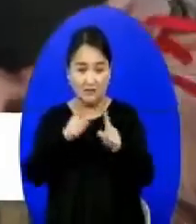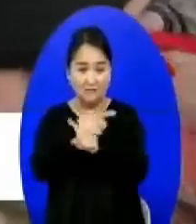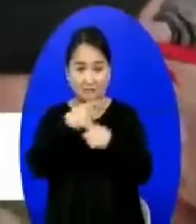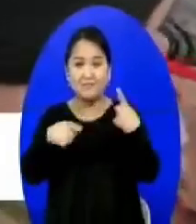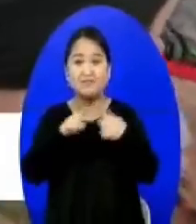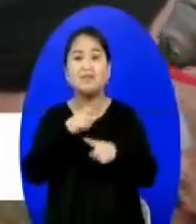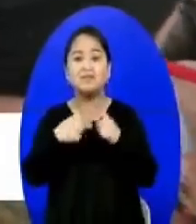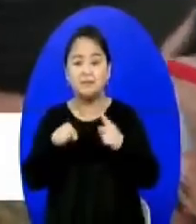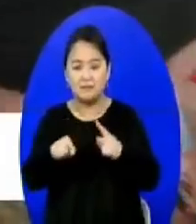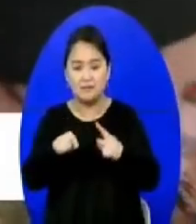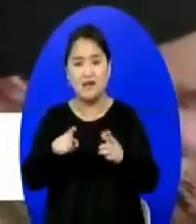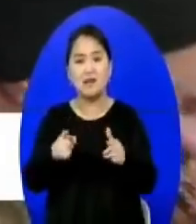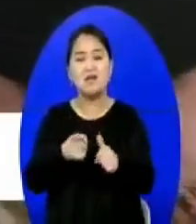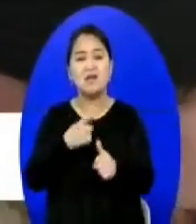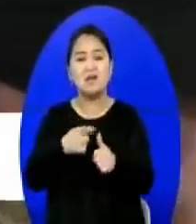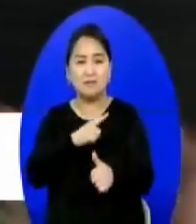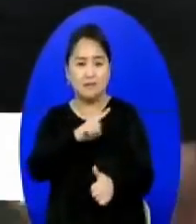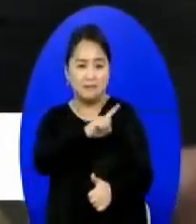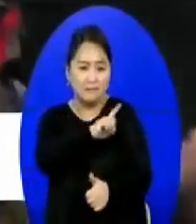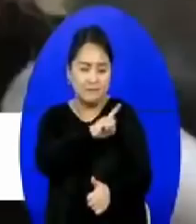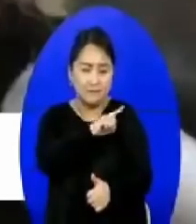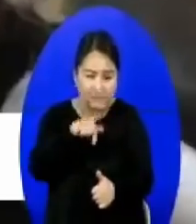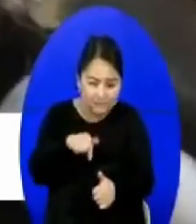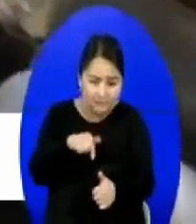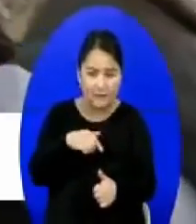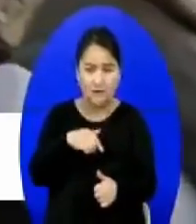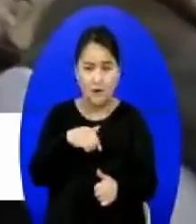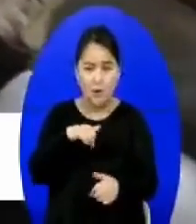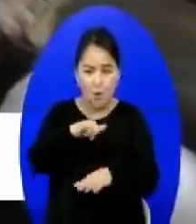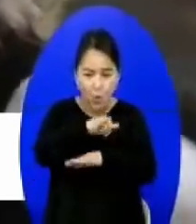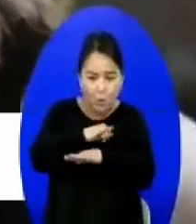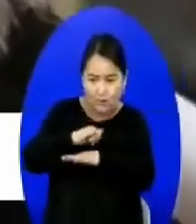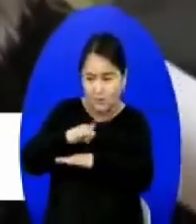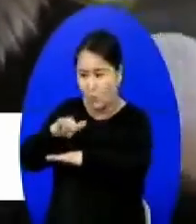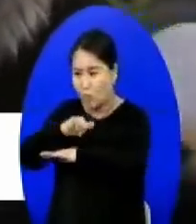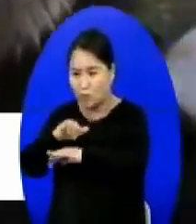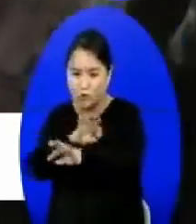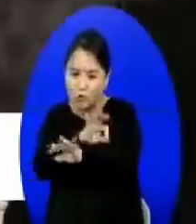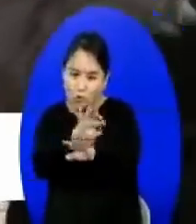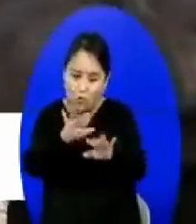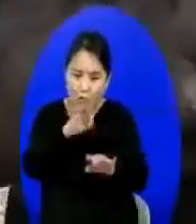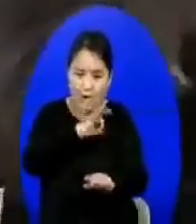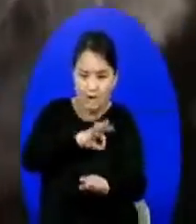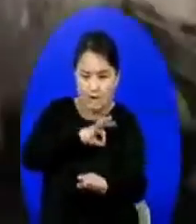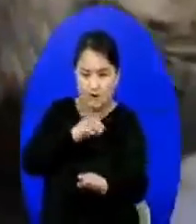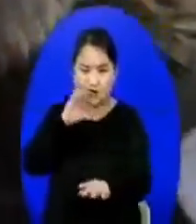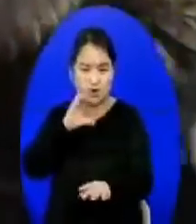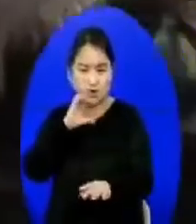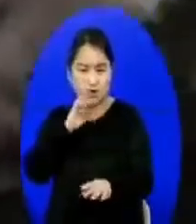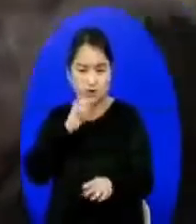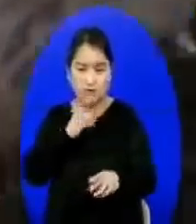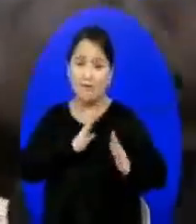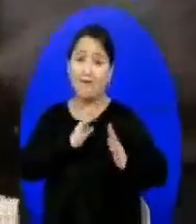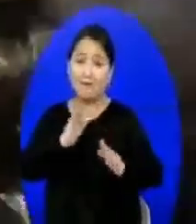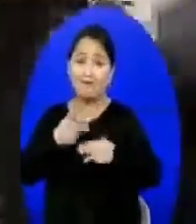бүс нутаг учраас энд ялалт байгуулахын төлөө улс орнууд тус тусын ашиг сонирхлоор хандж байгаа юм аа.